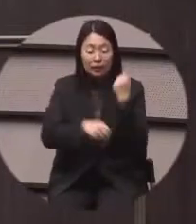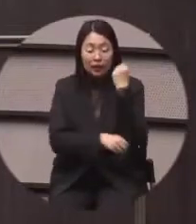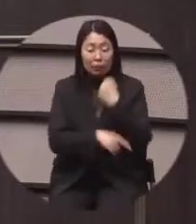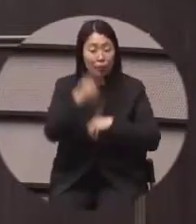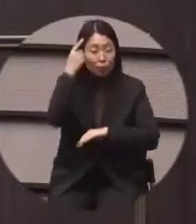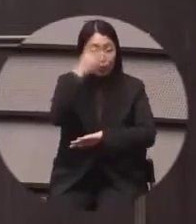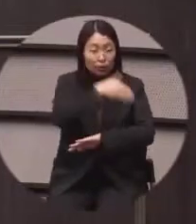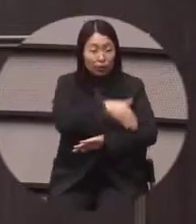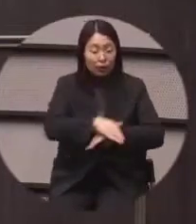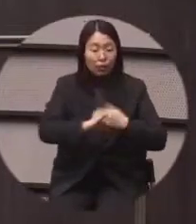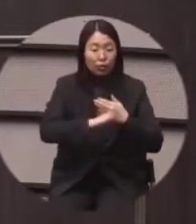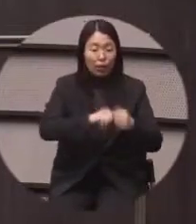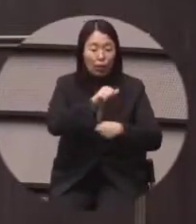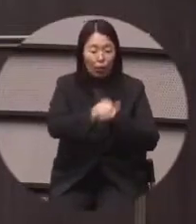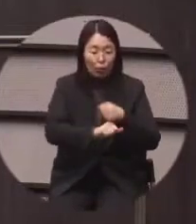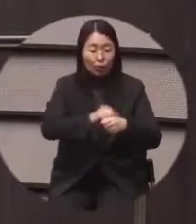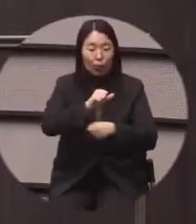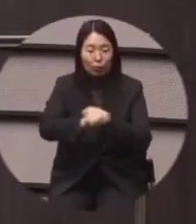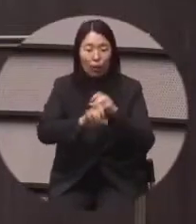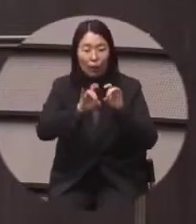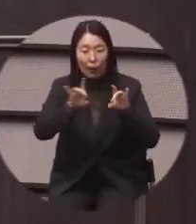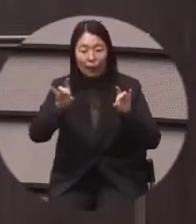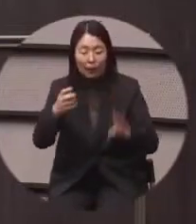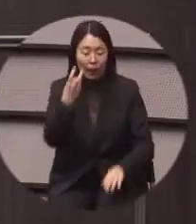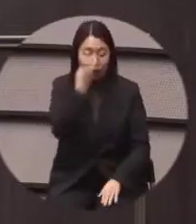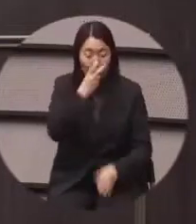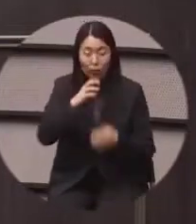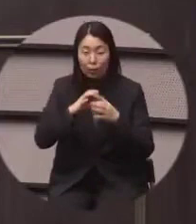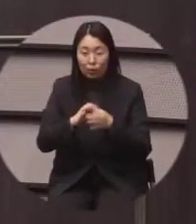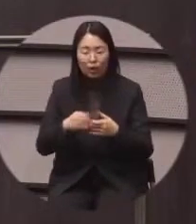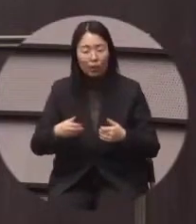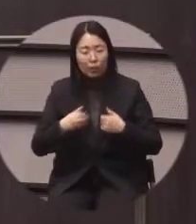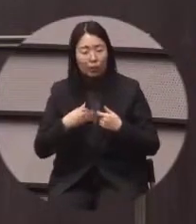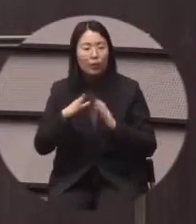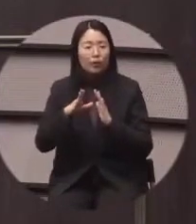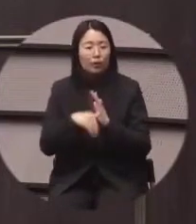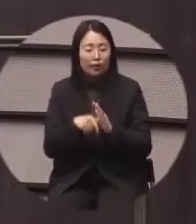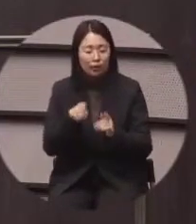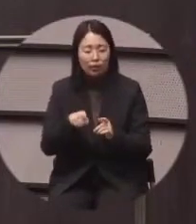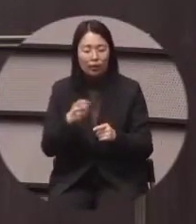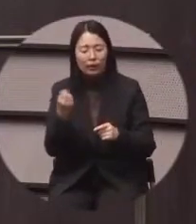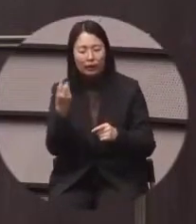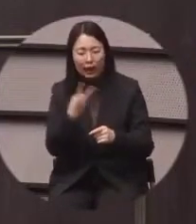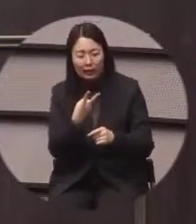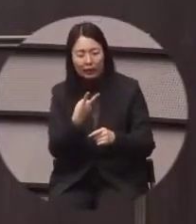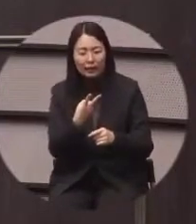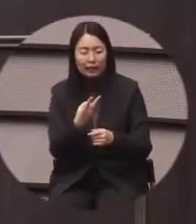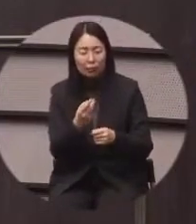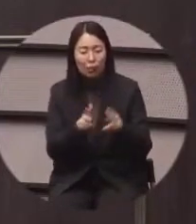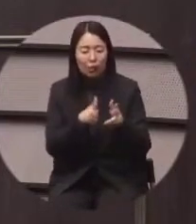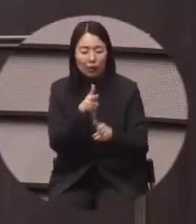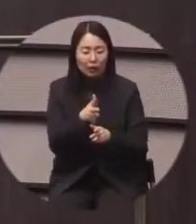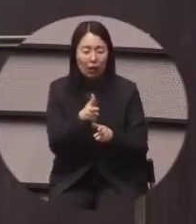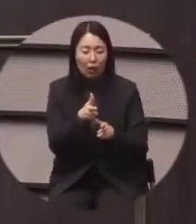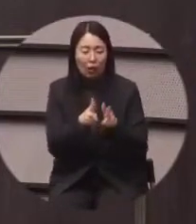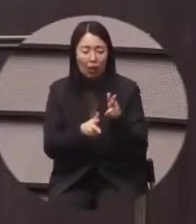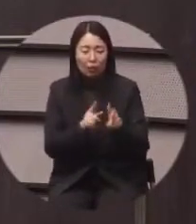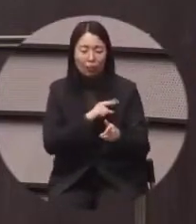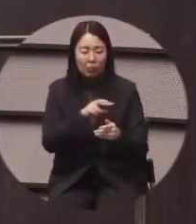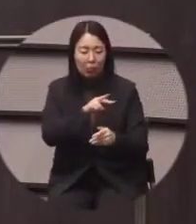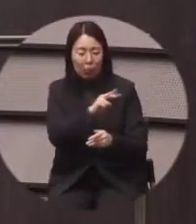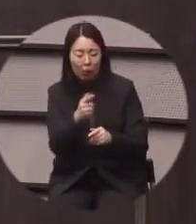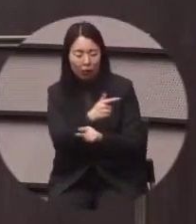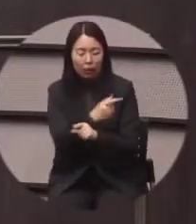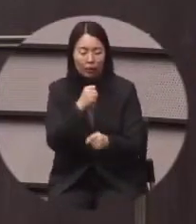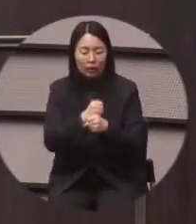이후 5년마다 타당성을 검토하여 필요한 경우에는 이를 재수립하도록 규정하고 있으며